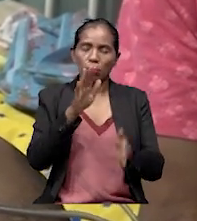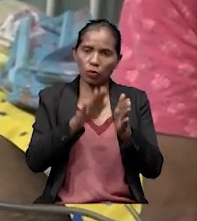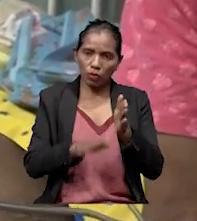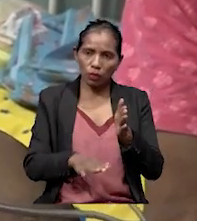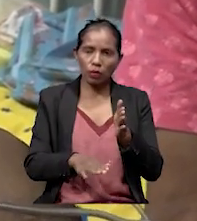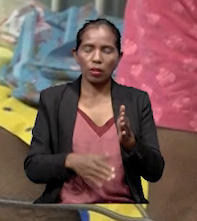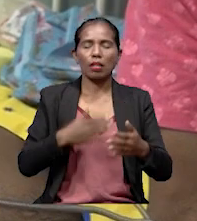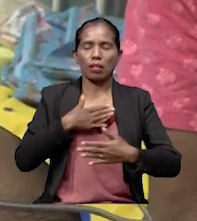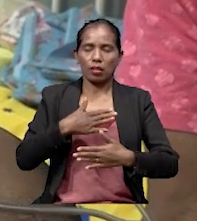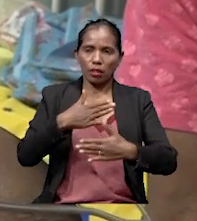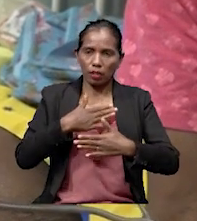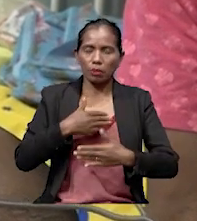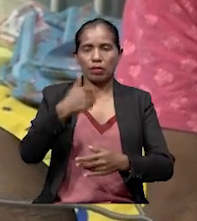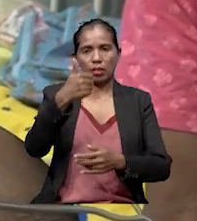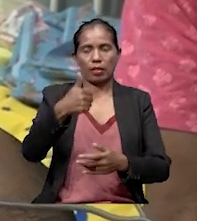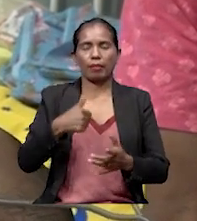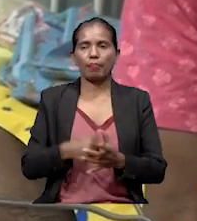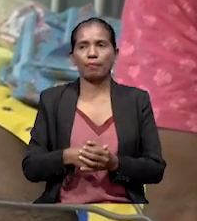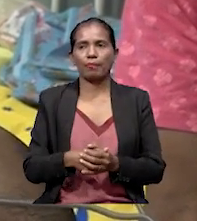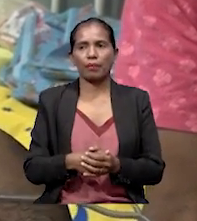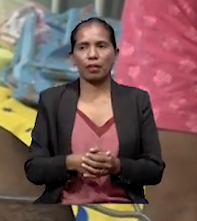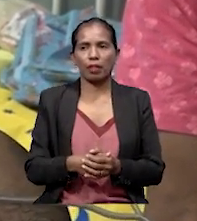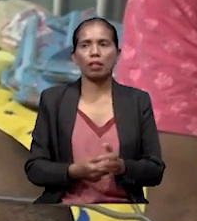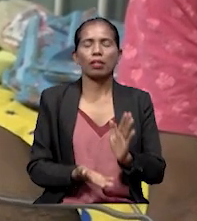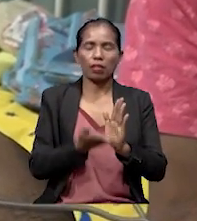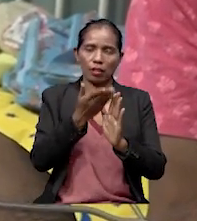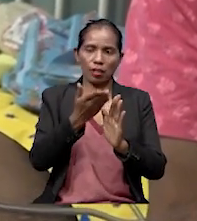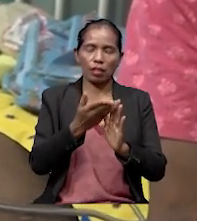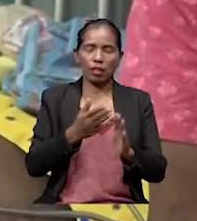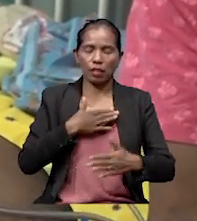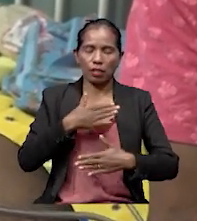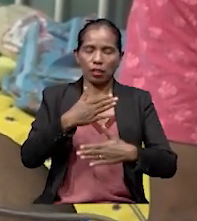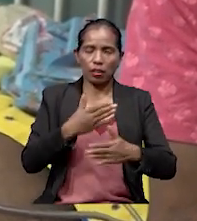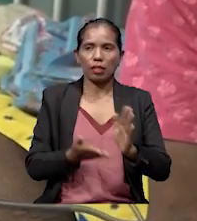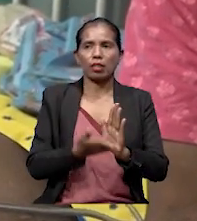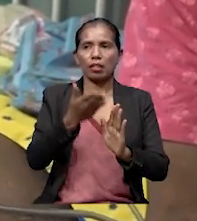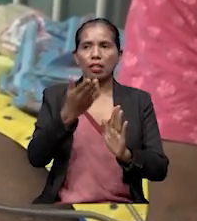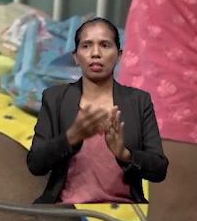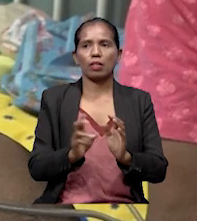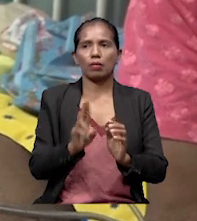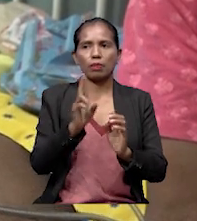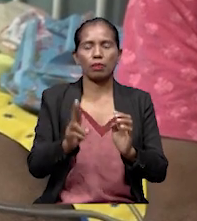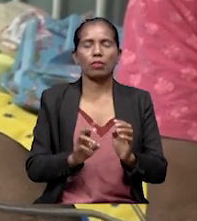ye dade is mas dia Ini satu rasa saya kali. Kalau ni ujung oksigen dia kelas saya.